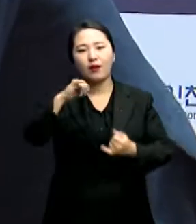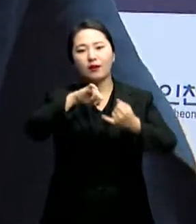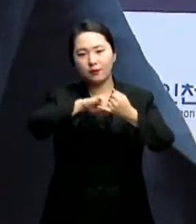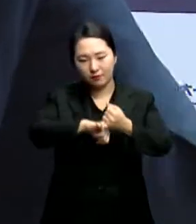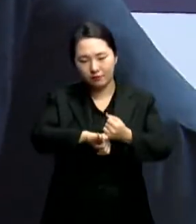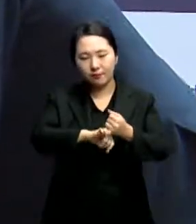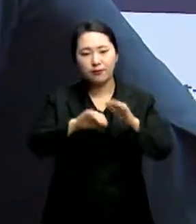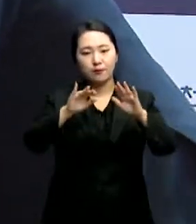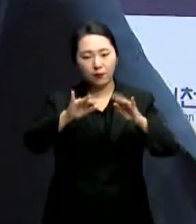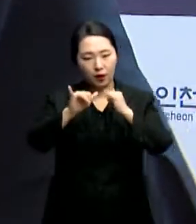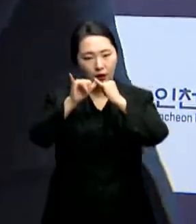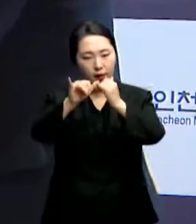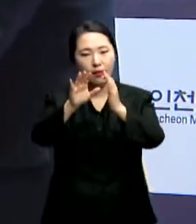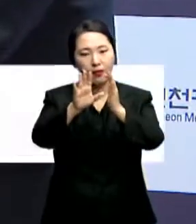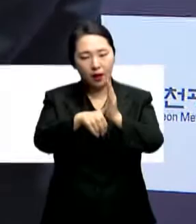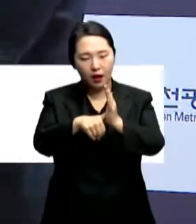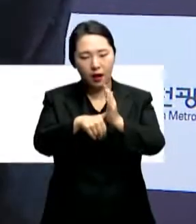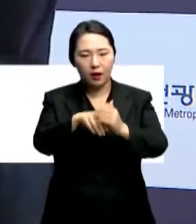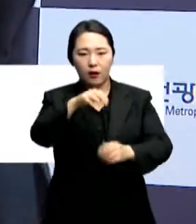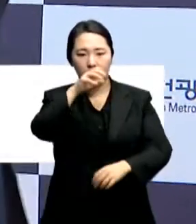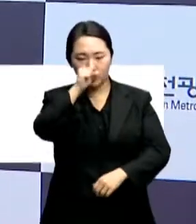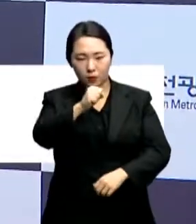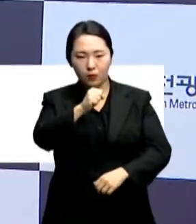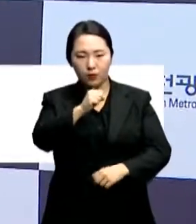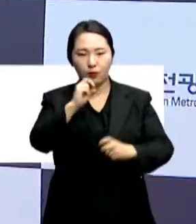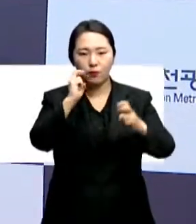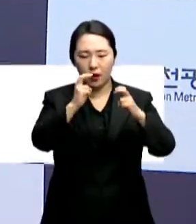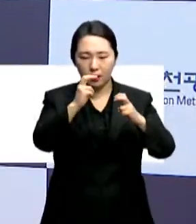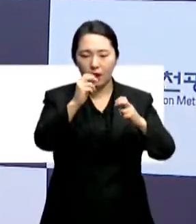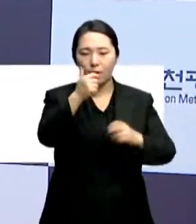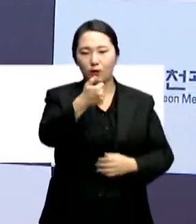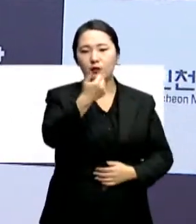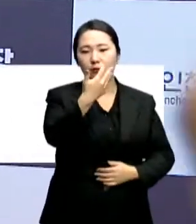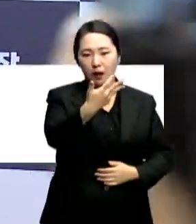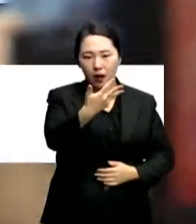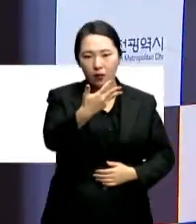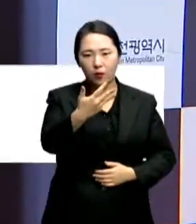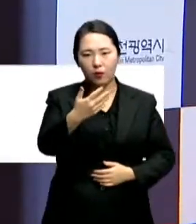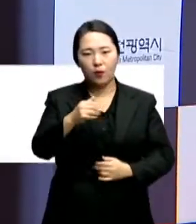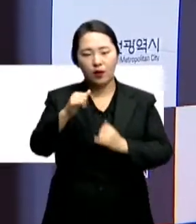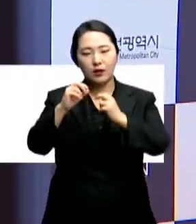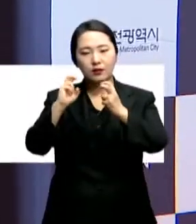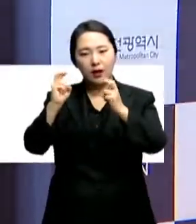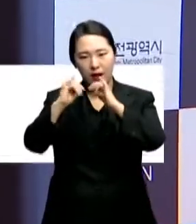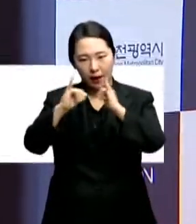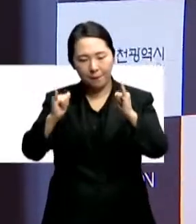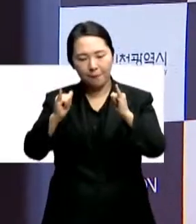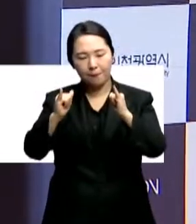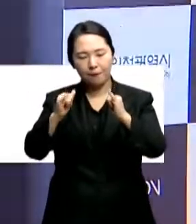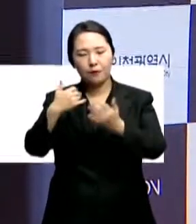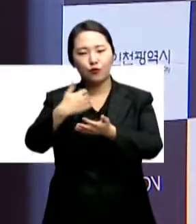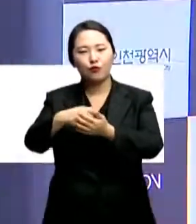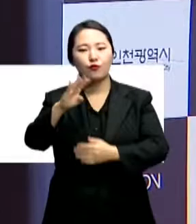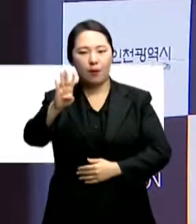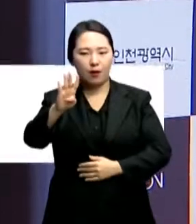이번 시상식에는 우수기업 58곳과 중소기업인 대상 4명이 수상의 영예를